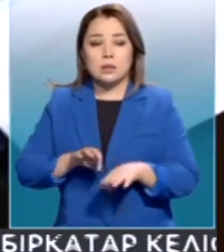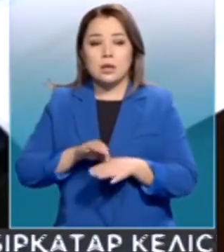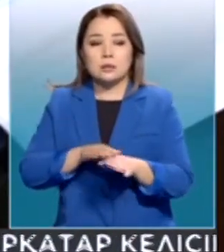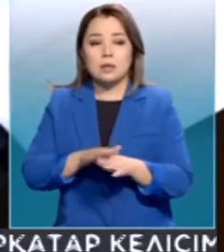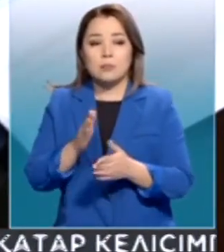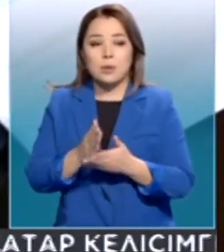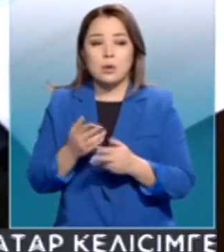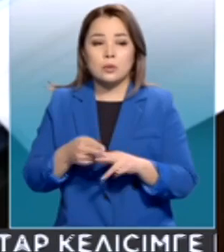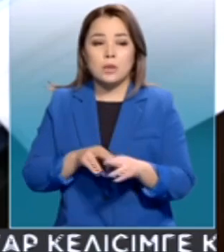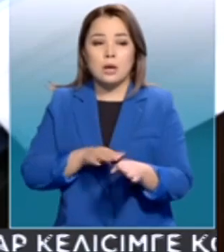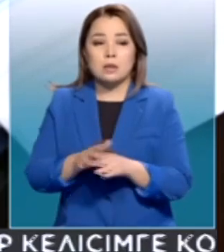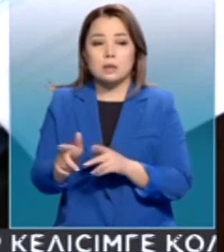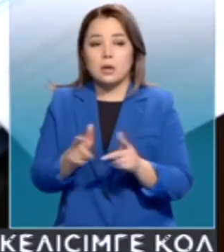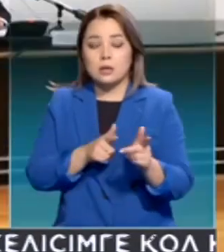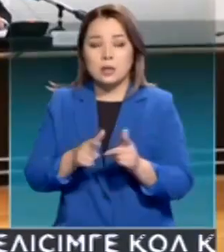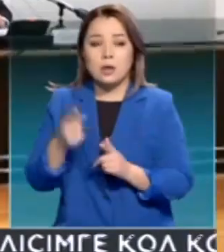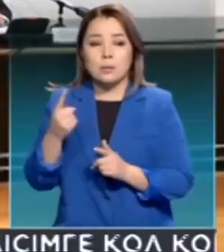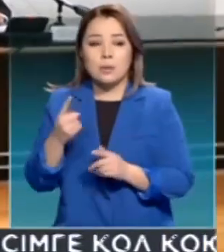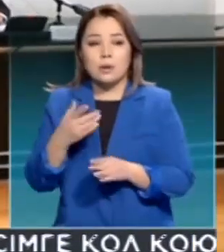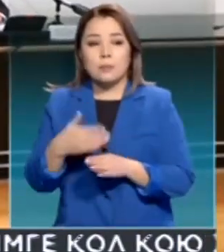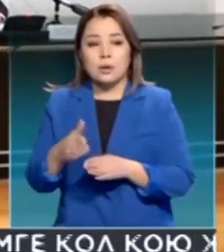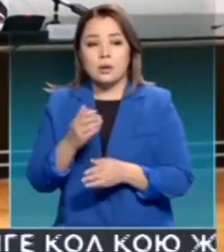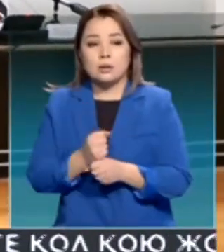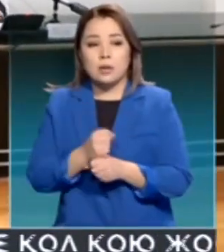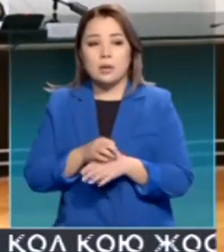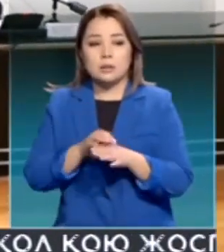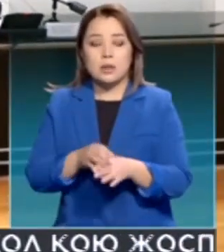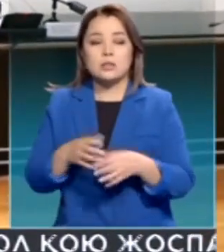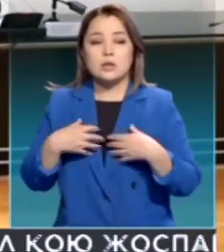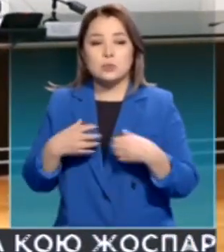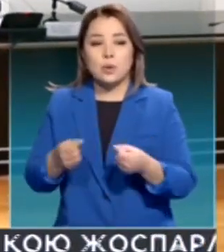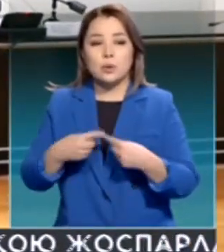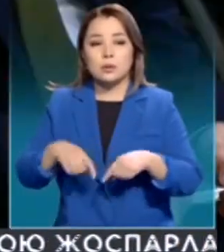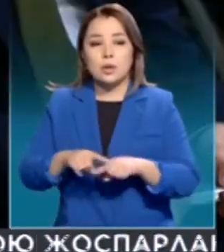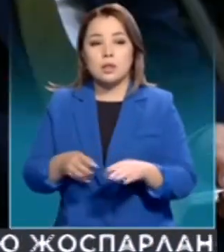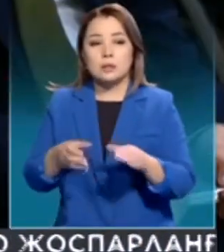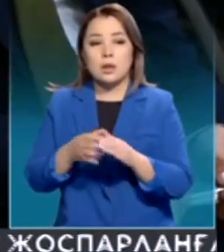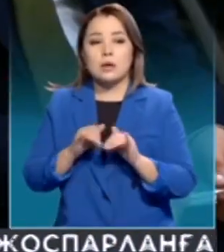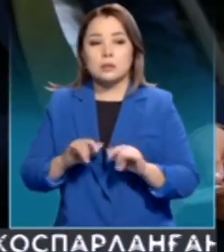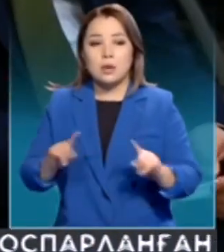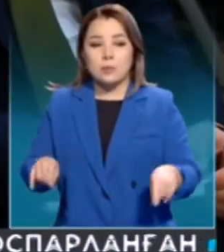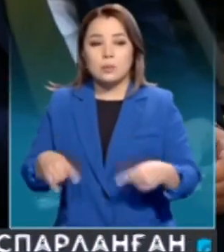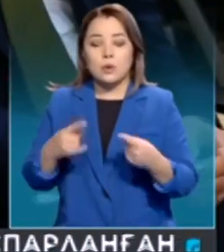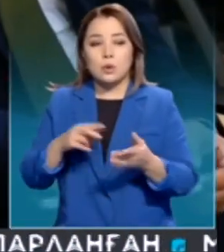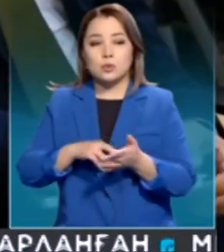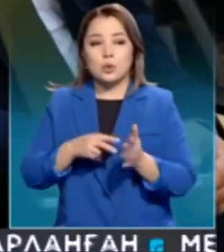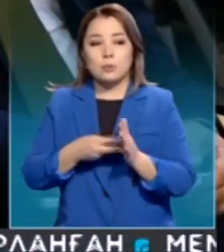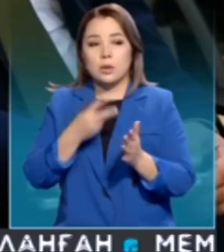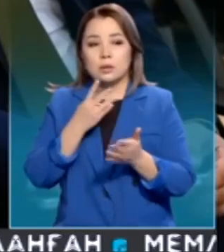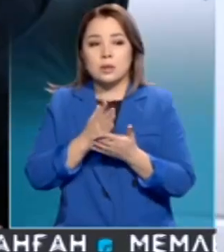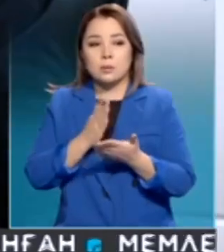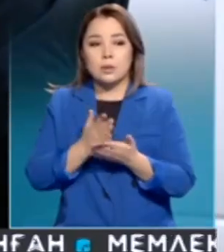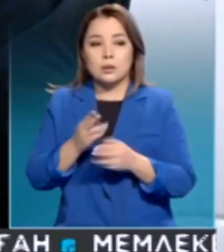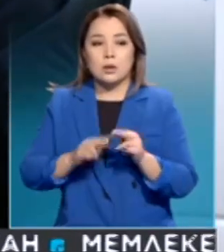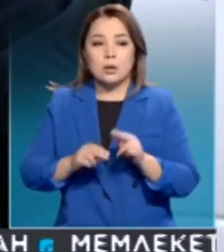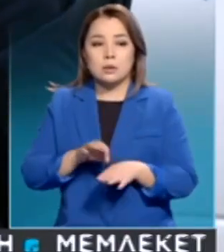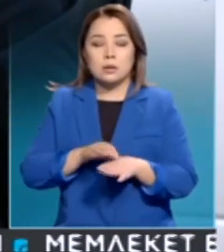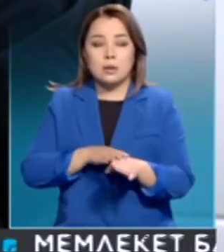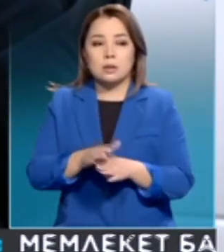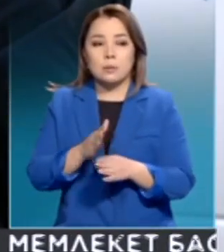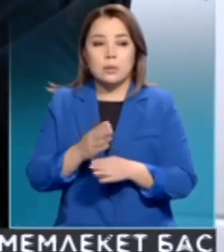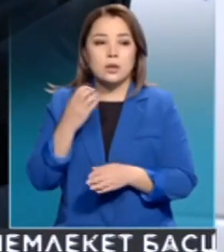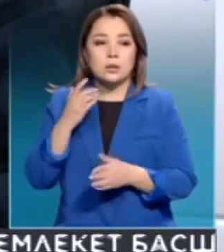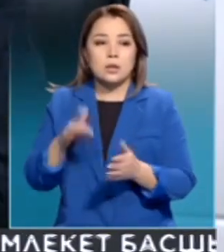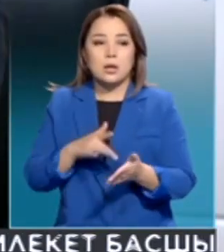Бұл биыл атқарылған жұмыстың бір парасы ғана. Жалпы өңірде денсаулық сақтау саласын дамытуға кешенді жоспар құрылған. Келесі жылы